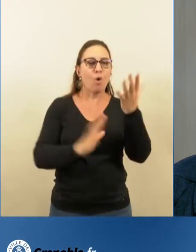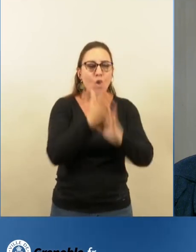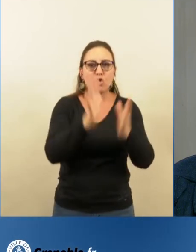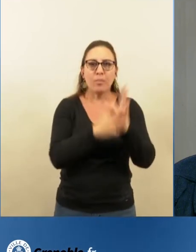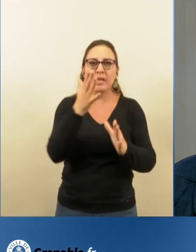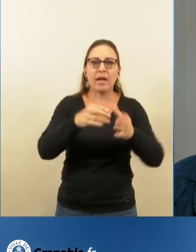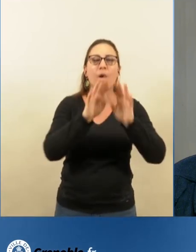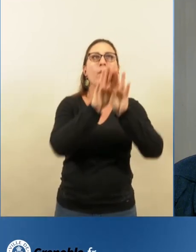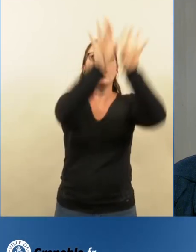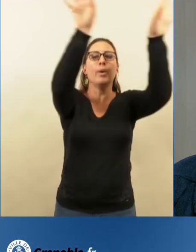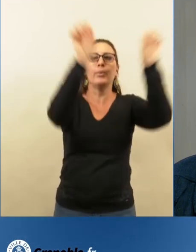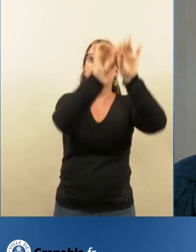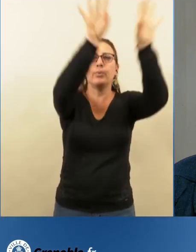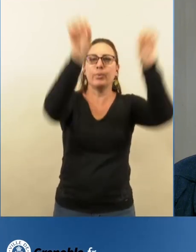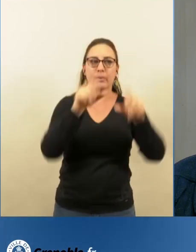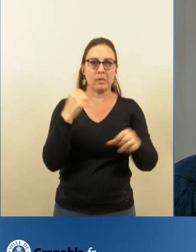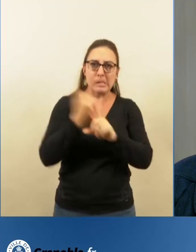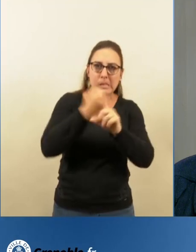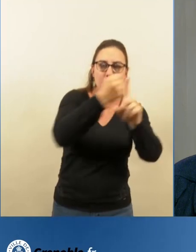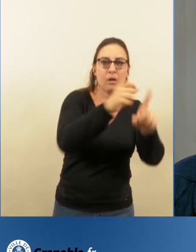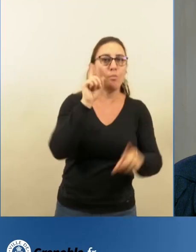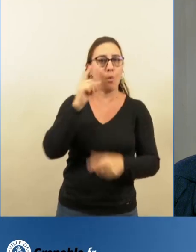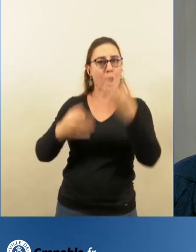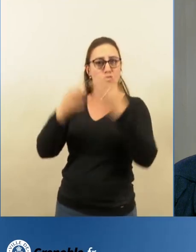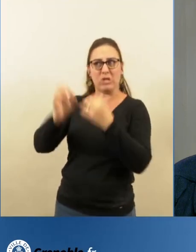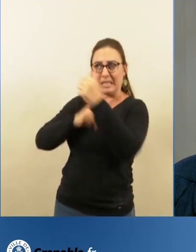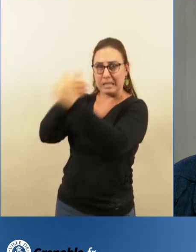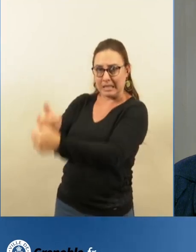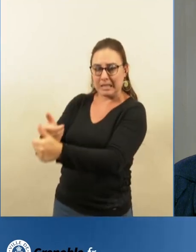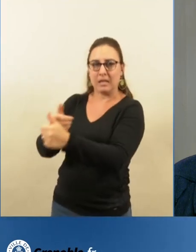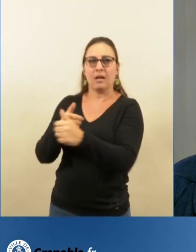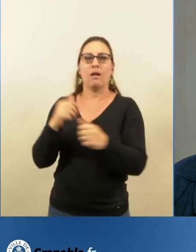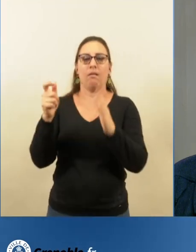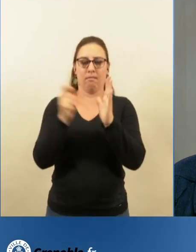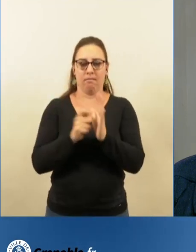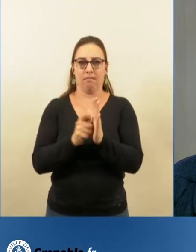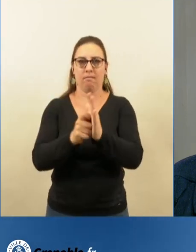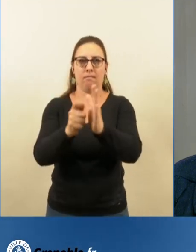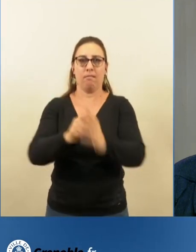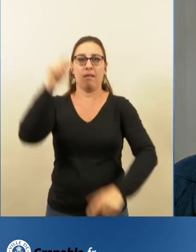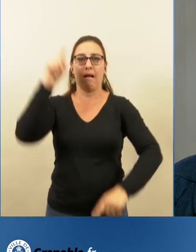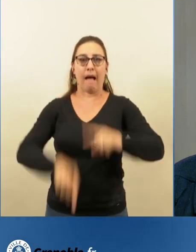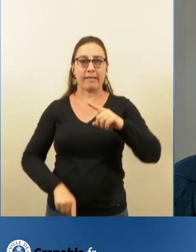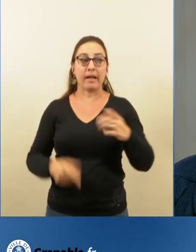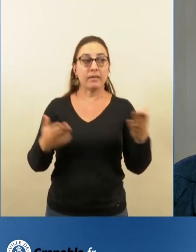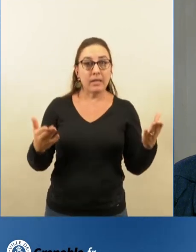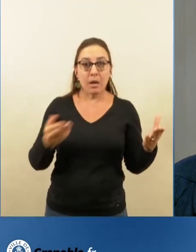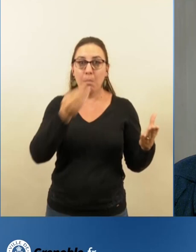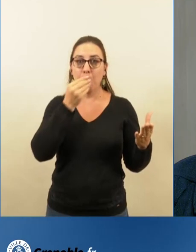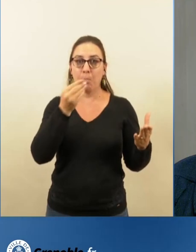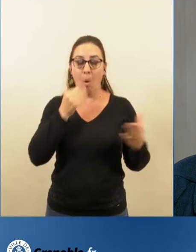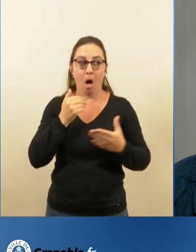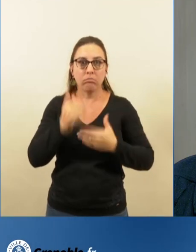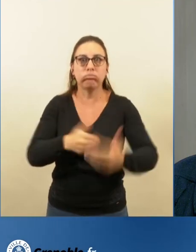puisque suite à l'annonce de notre action en justice de notre action en justice pardon le calendrier de cette interdiction à semble-t-il connu une légère